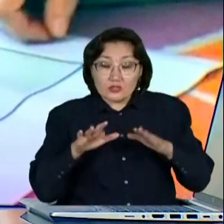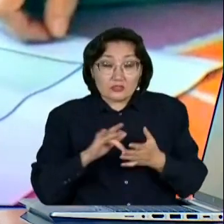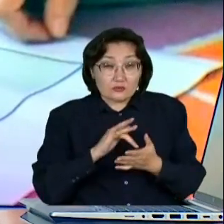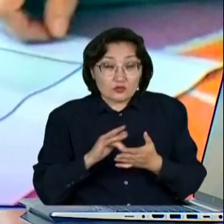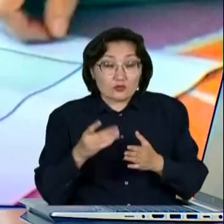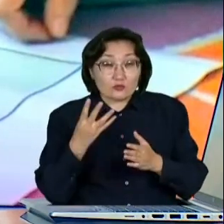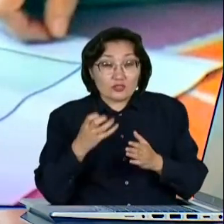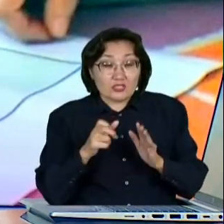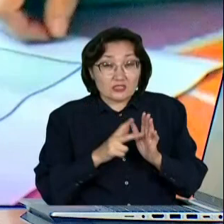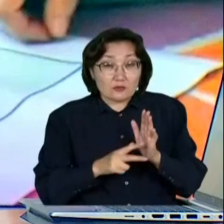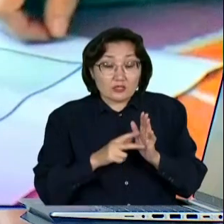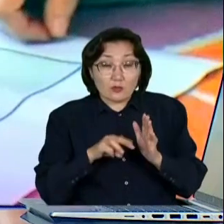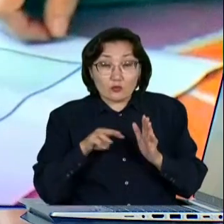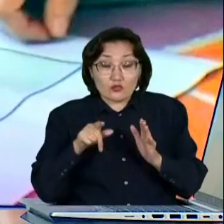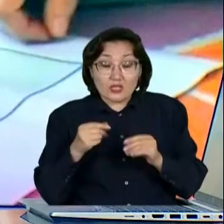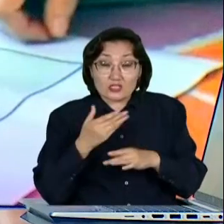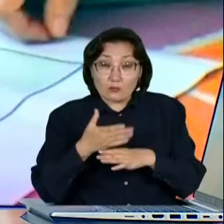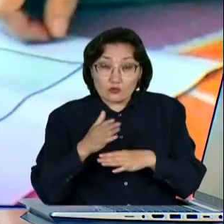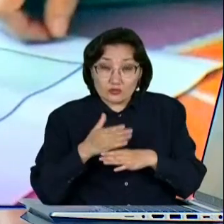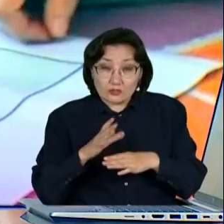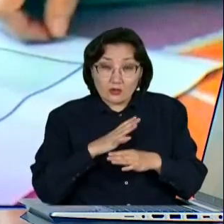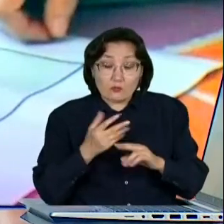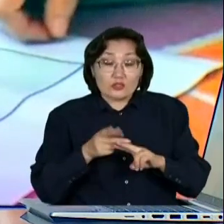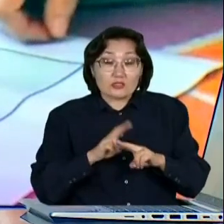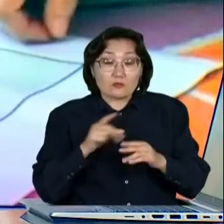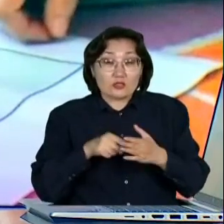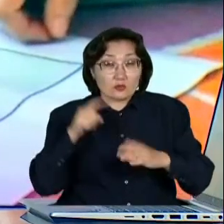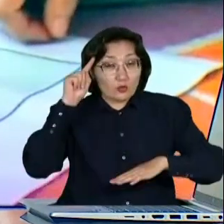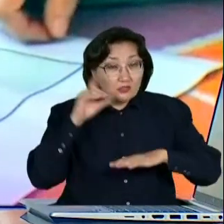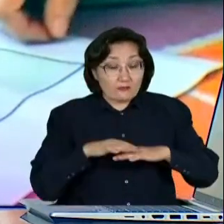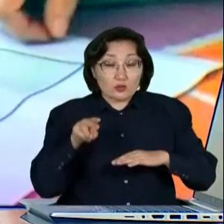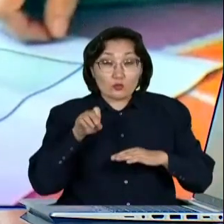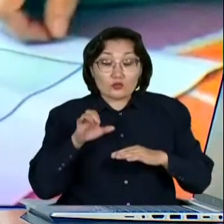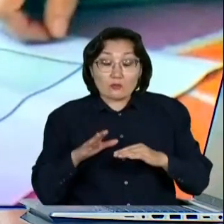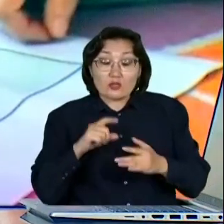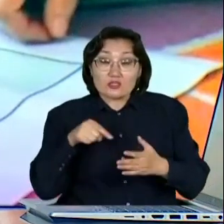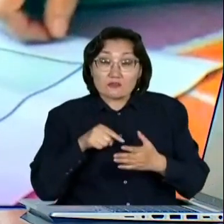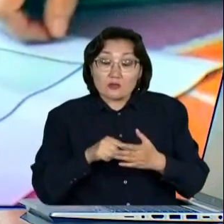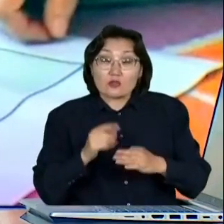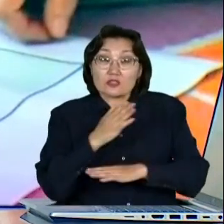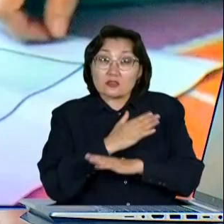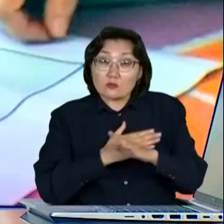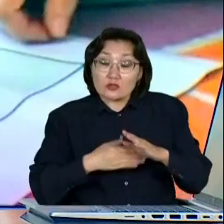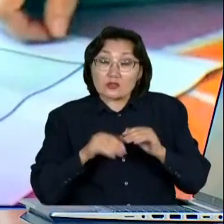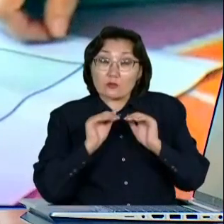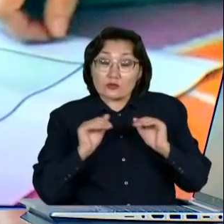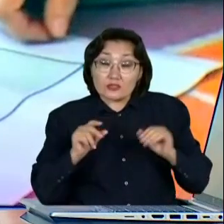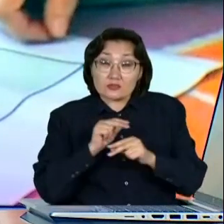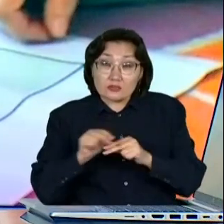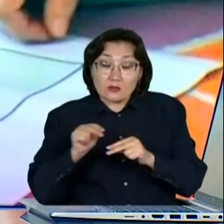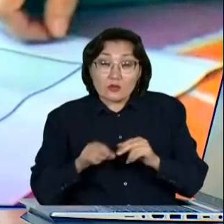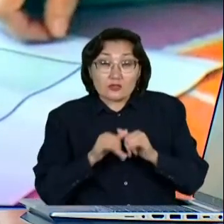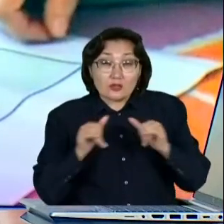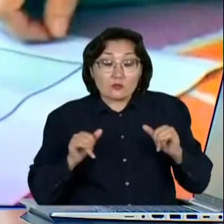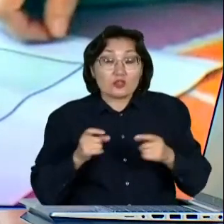бюджеттен 480 миллион теңге бөлініпті. Бұл туралы қала әкімі Ерболат Досаев шаһардың инклюзивті ортасын дамыту жөніндегі